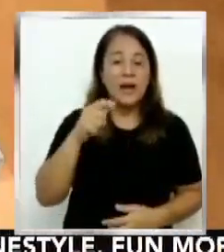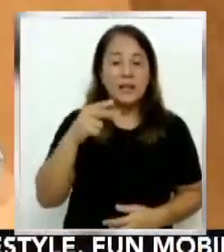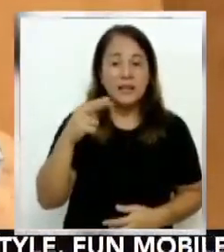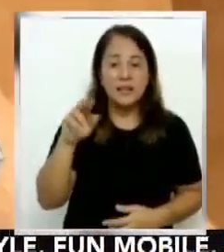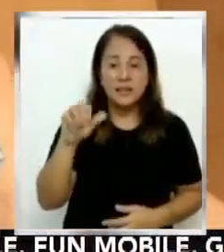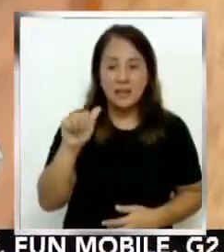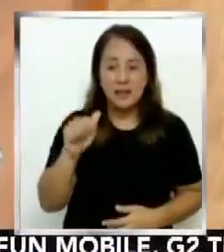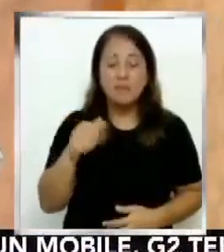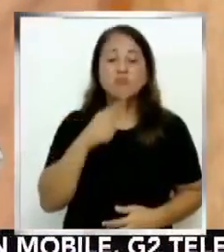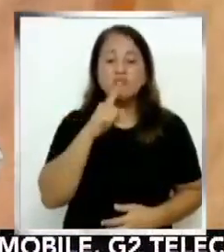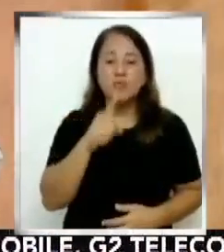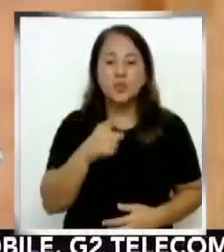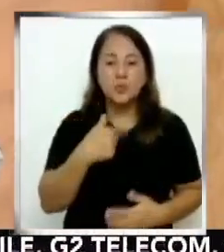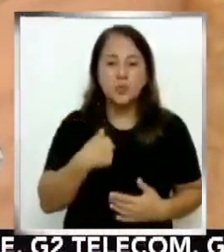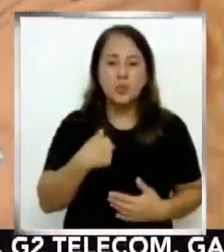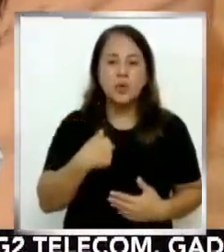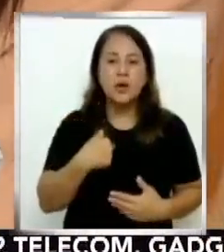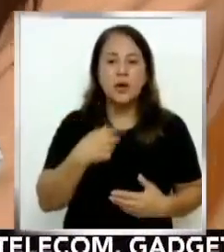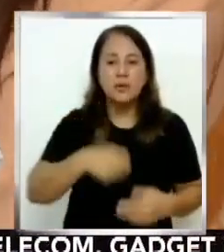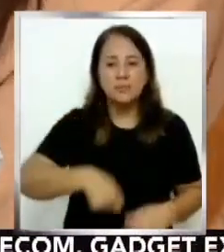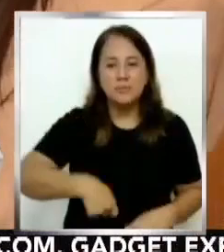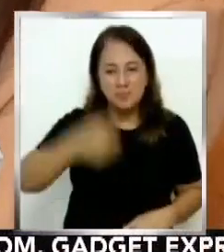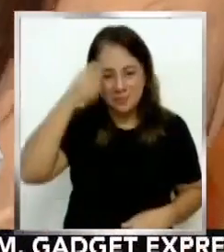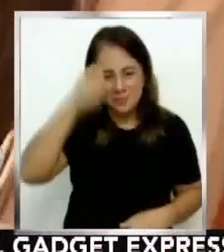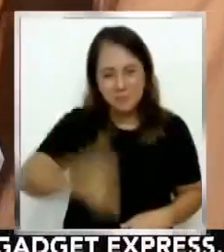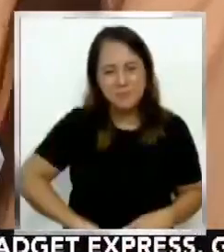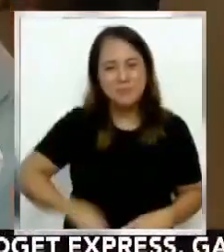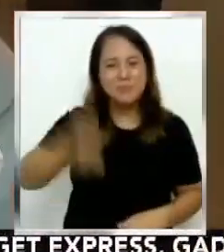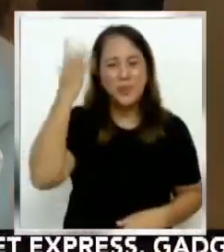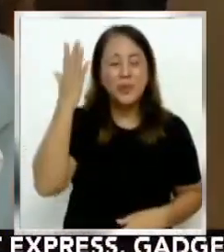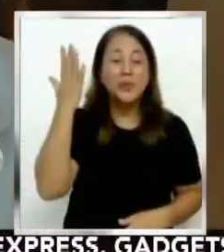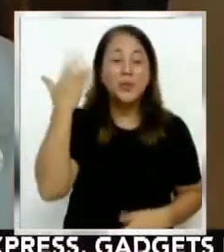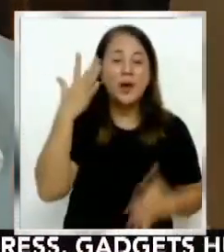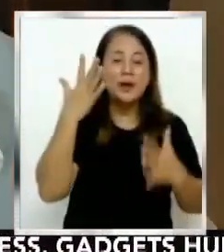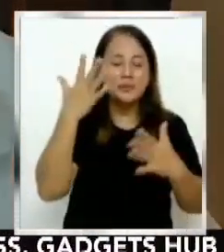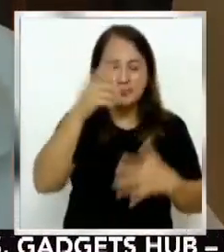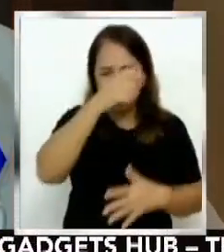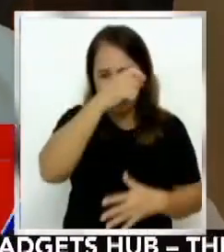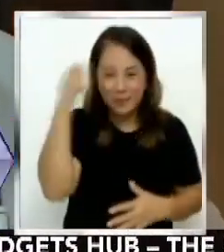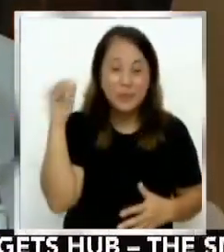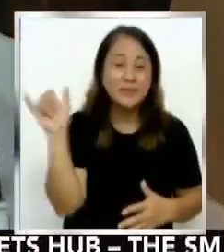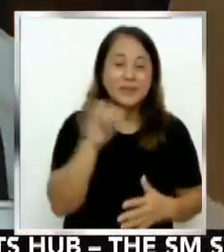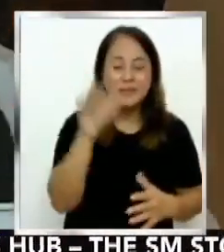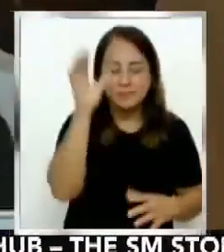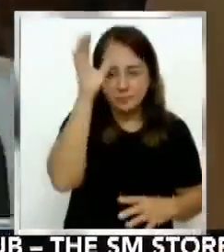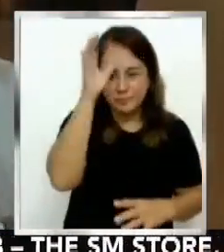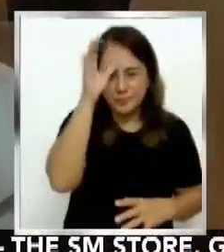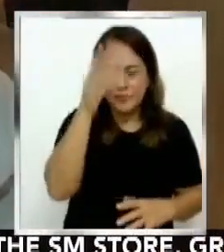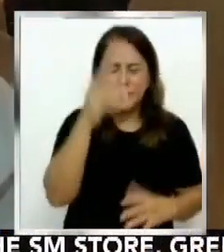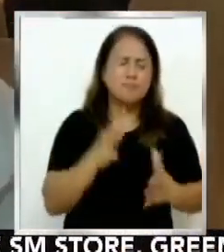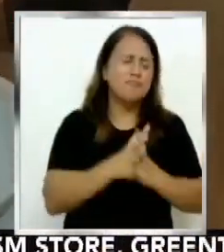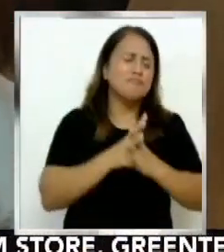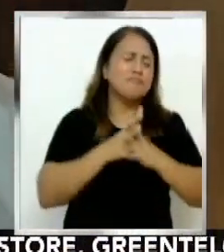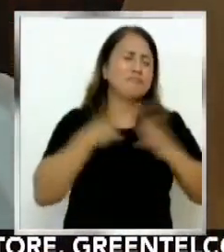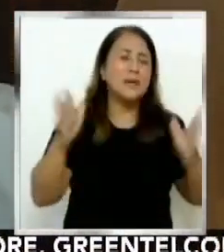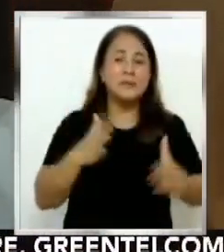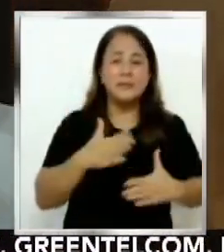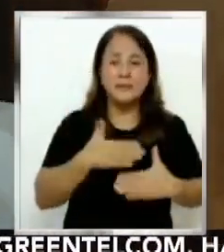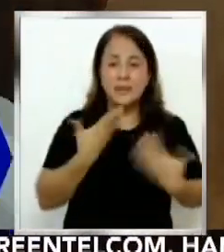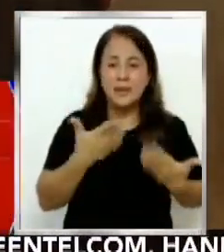ng togahat matapos makagraduate sa sakit na cancer. Sobrang saya po, ma'am, kasi hindi niya na po